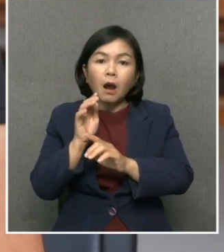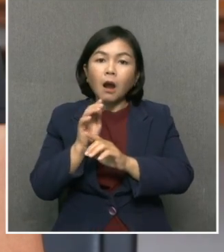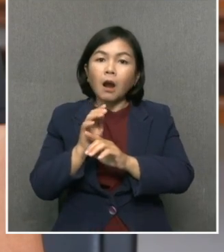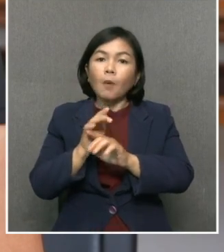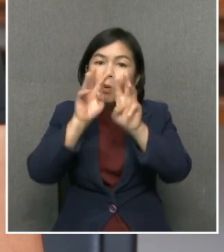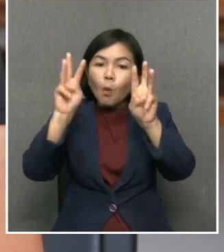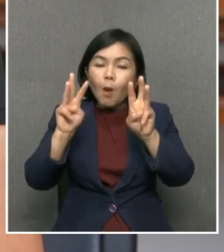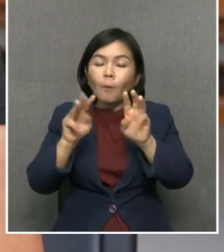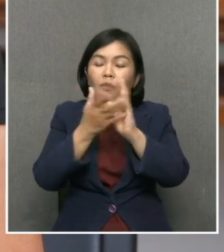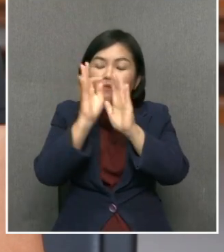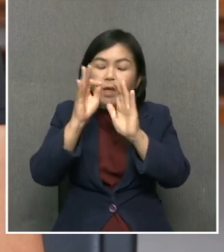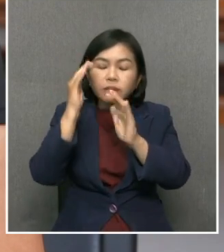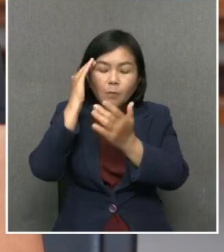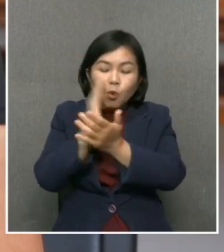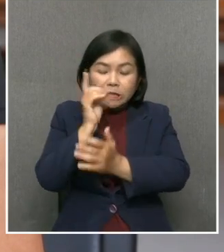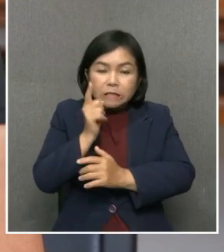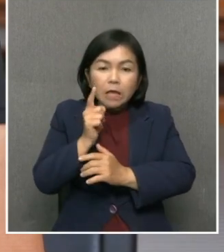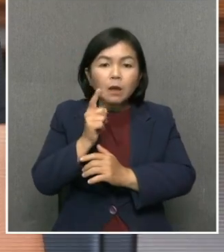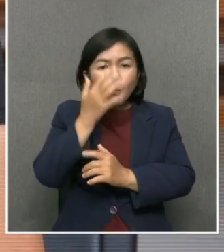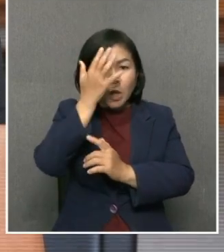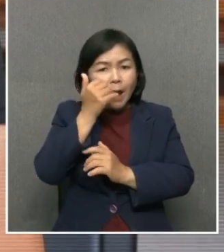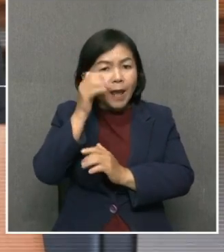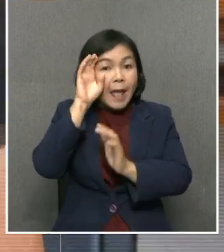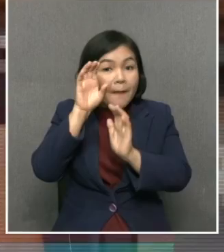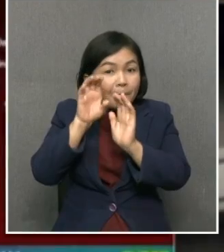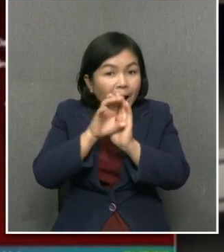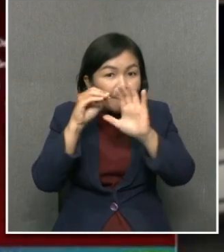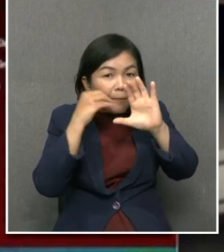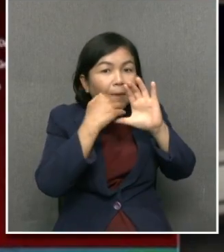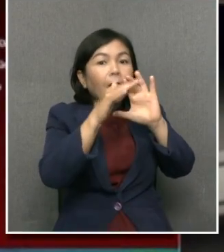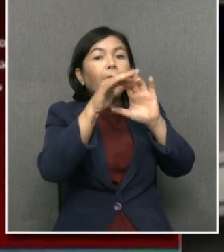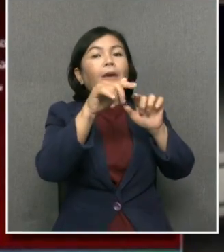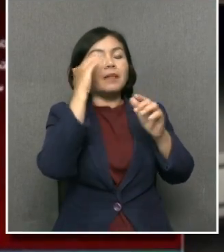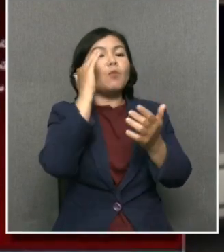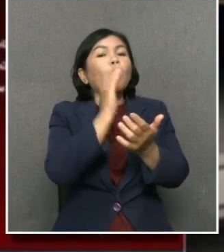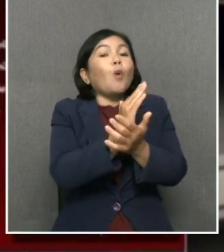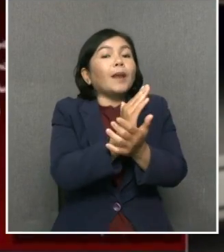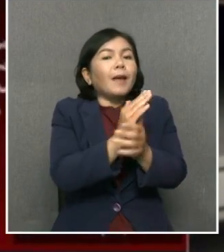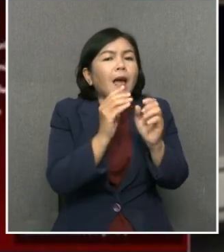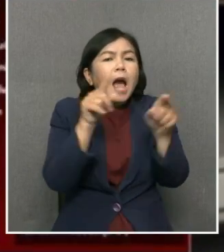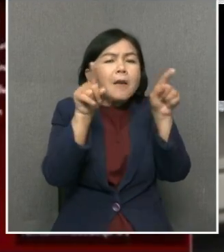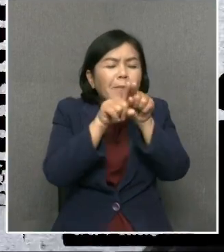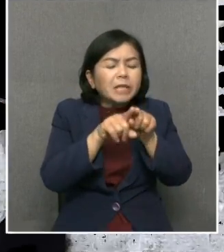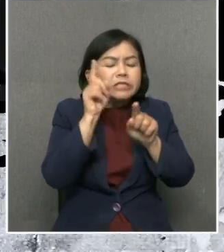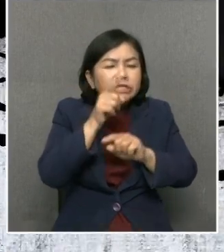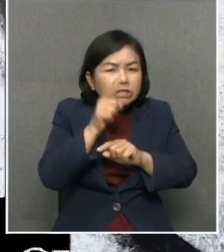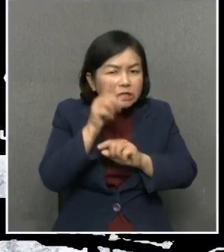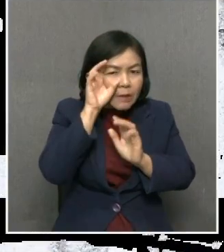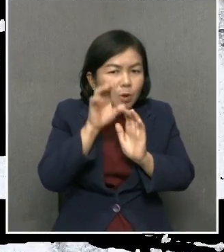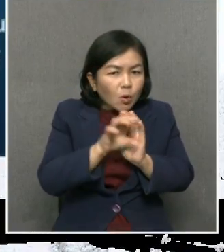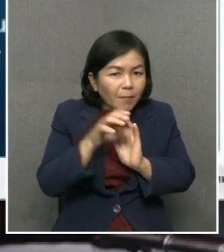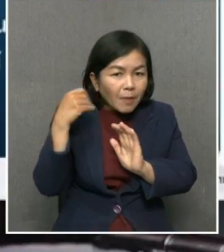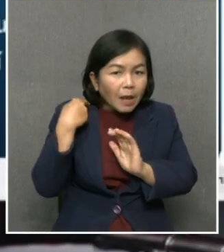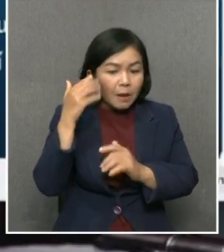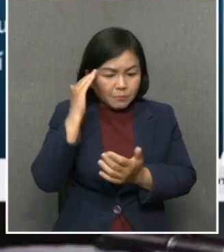ทางราชการจริงเนื่องจากมีเอาภาพของตำรวจนะครับไปใช้ประกอบในเพจครับเป็นภาพของท่านด้วยที่